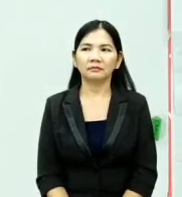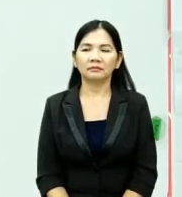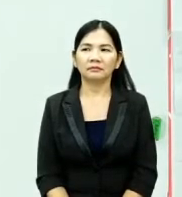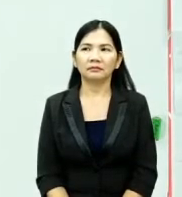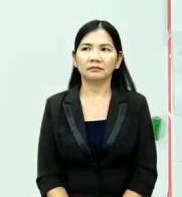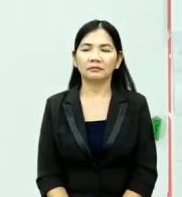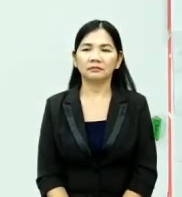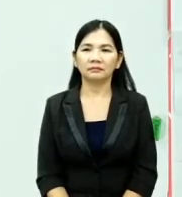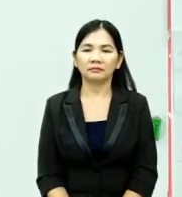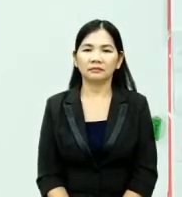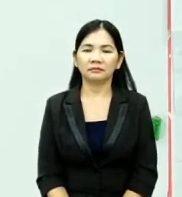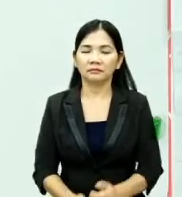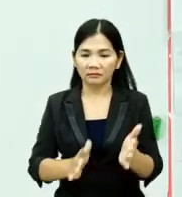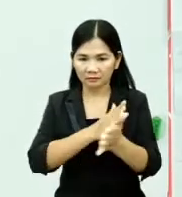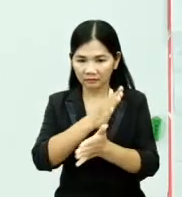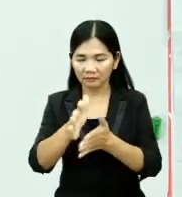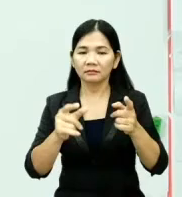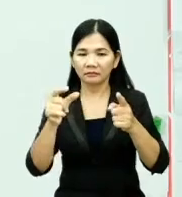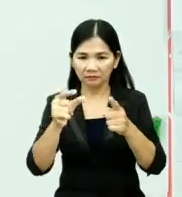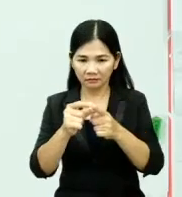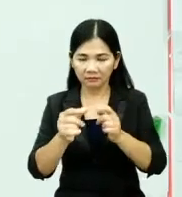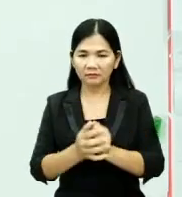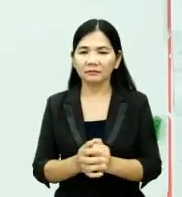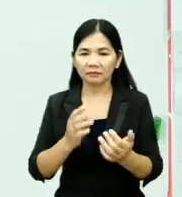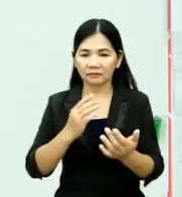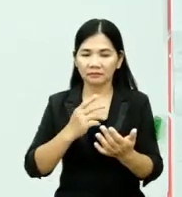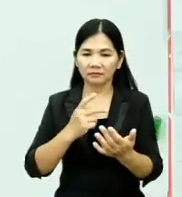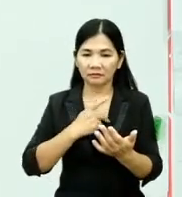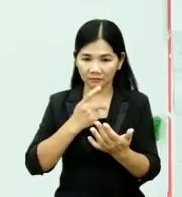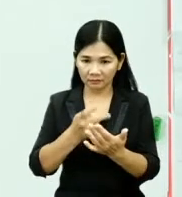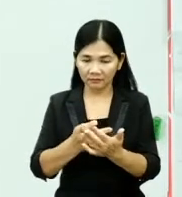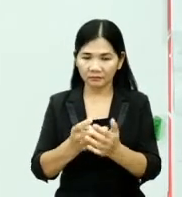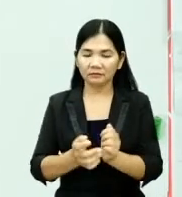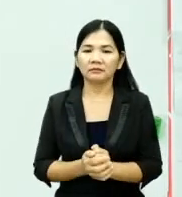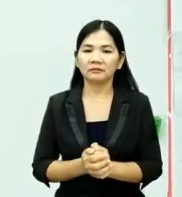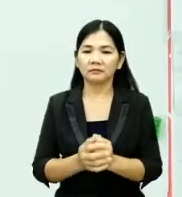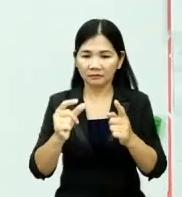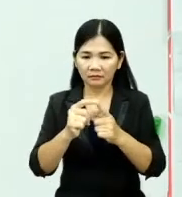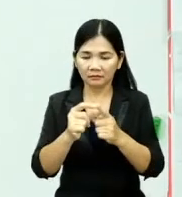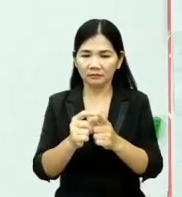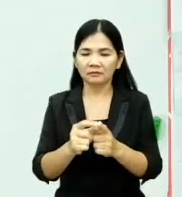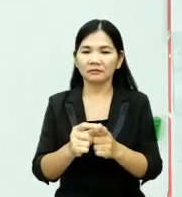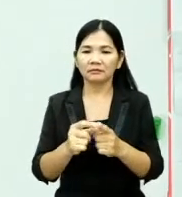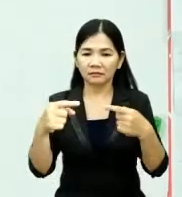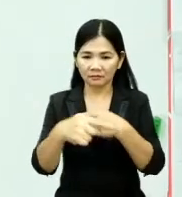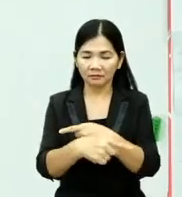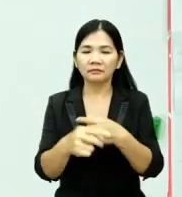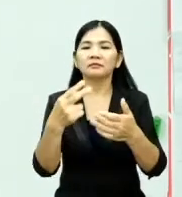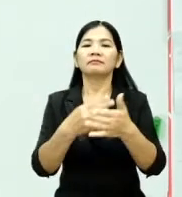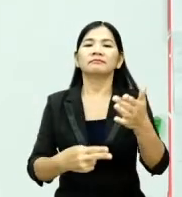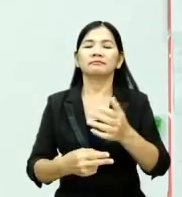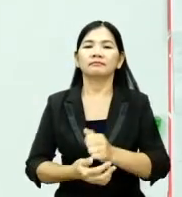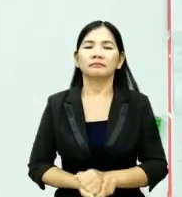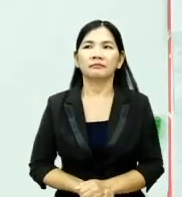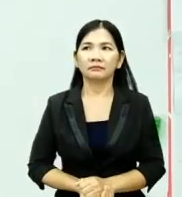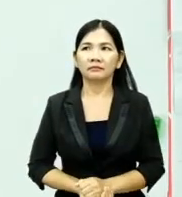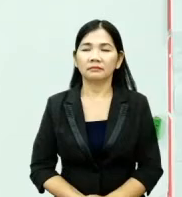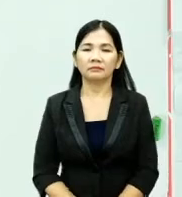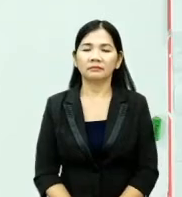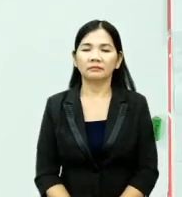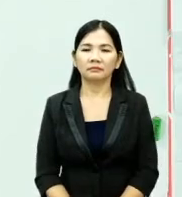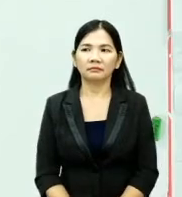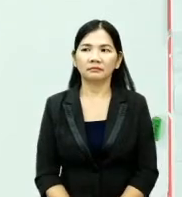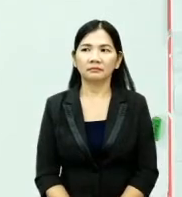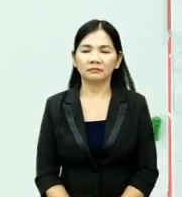chà pịa đi cứ chẳng ăn thá cùn chà ta bị con ní miên bị tôi nâng bị ở vầy đá ạ